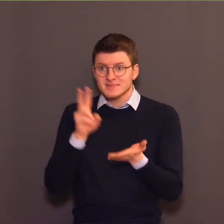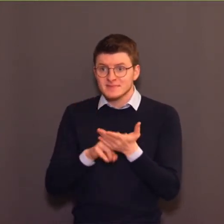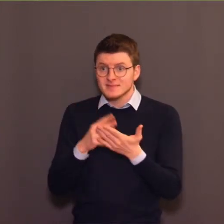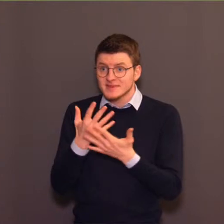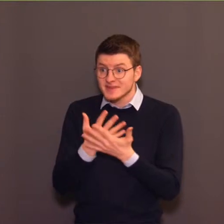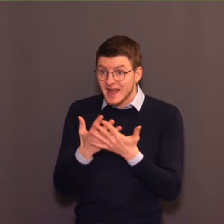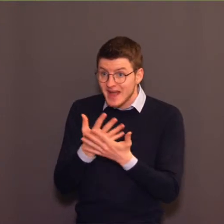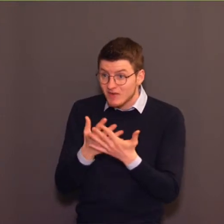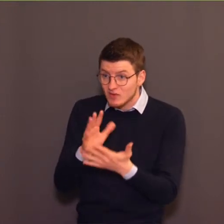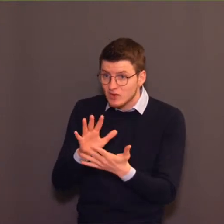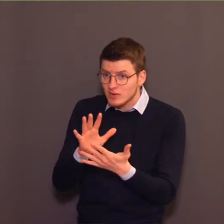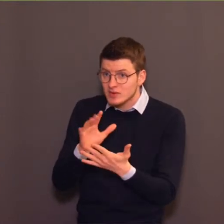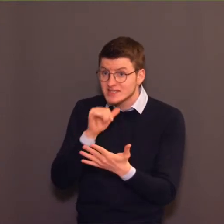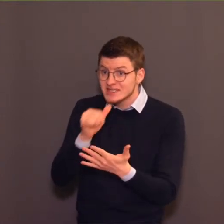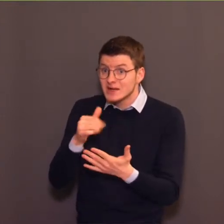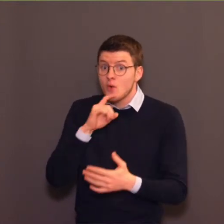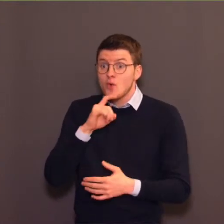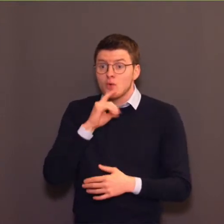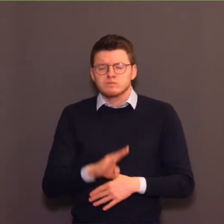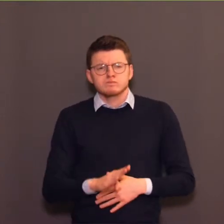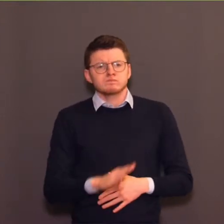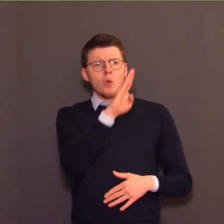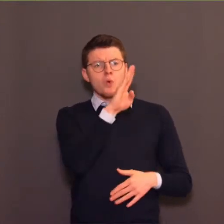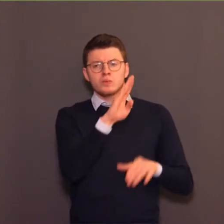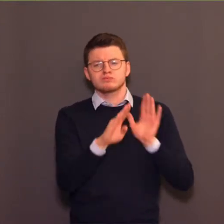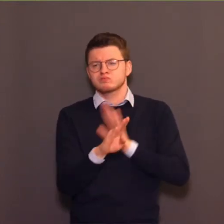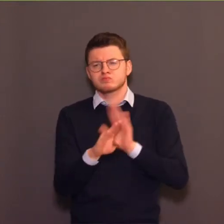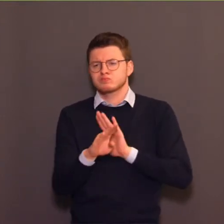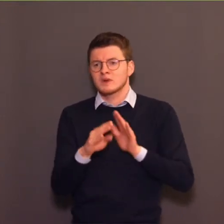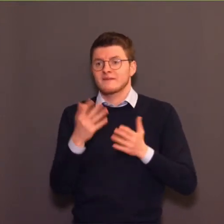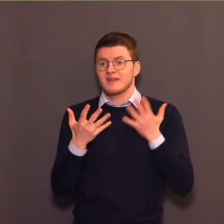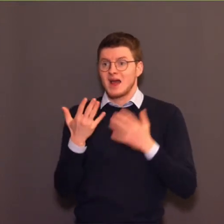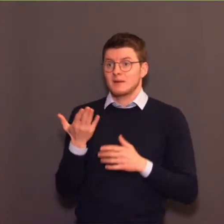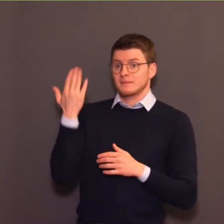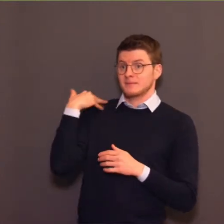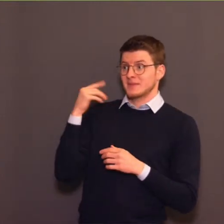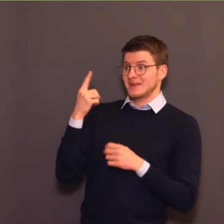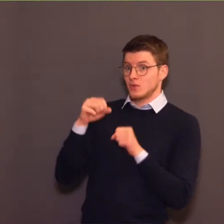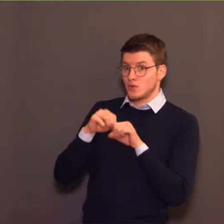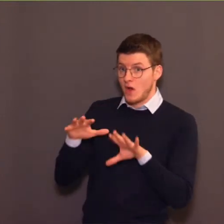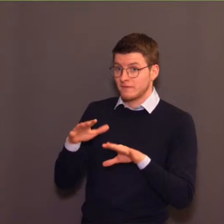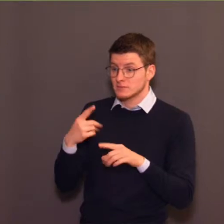altijd beperkt in vergelijking met de eerste en de tweede golf.